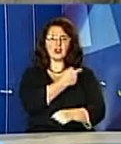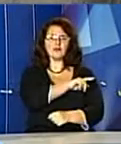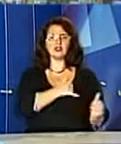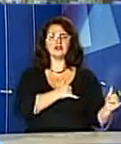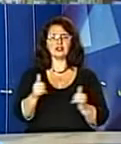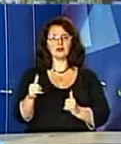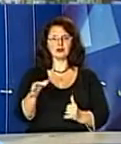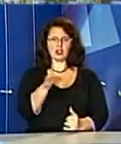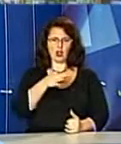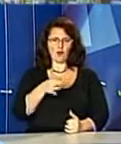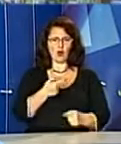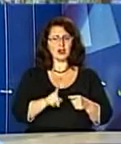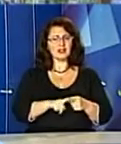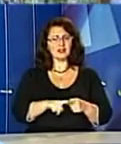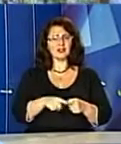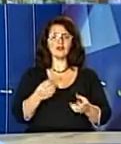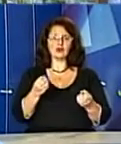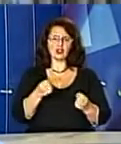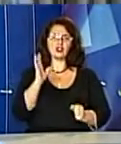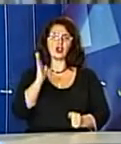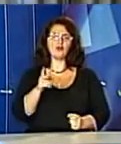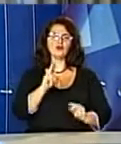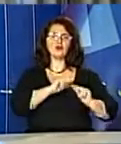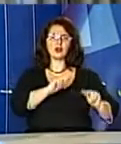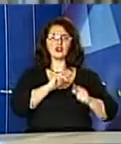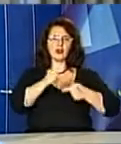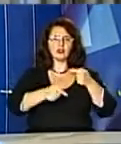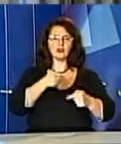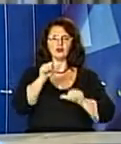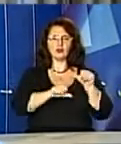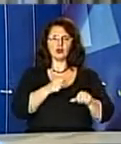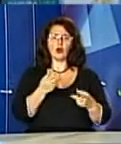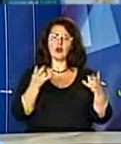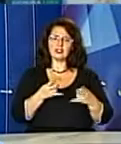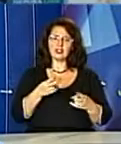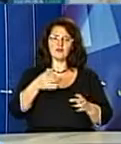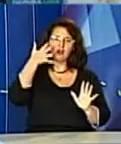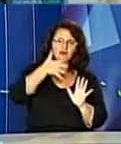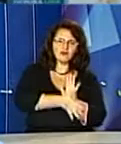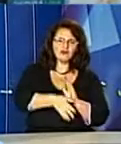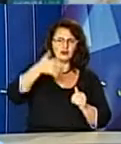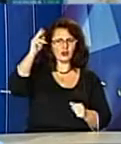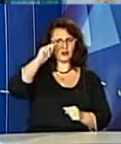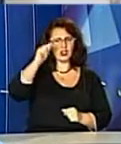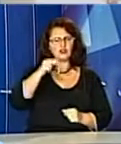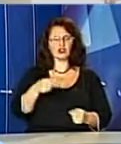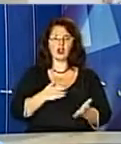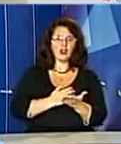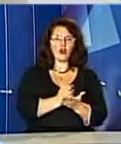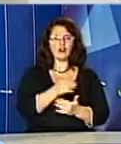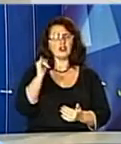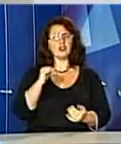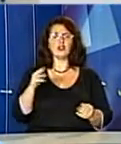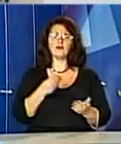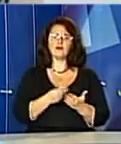забезпеченням області. Над ним область працюватиме вже наступного року. Тут потрібно вивчити проблему як географічно, так і фінансово. Є вузькі